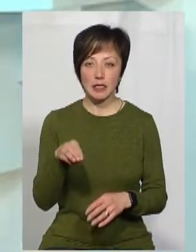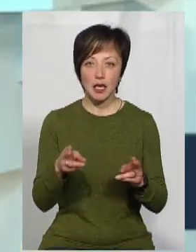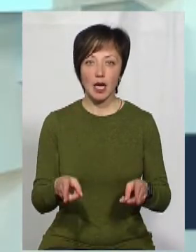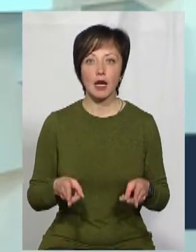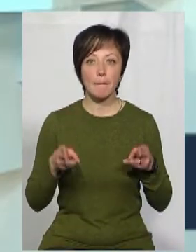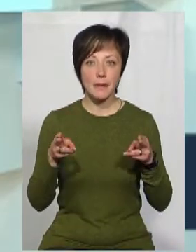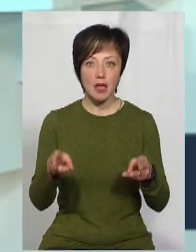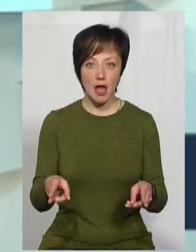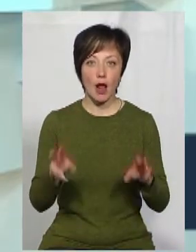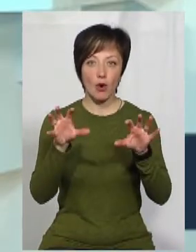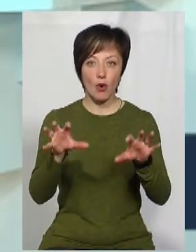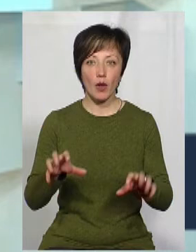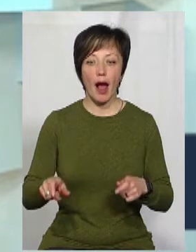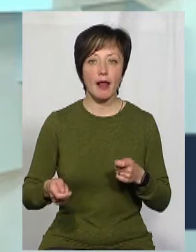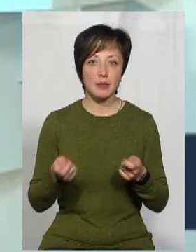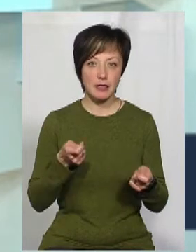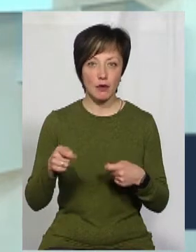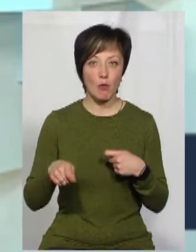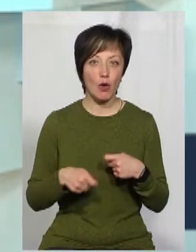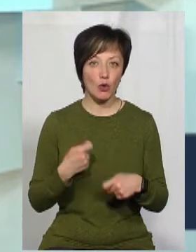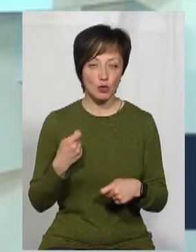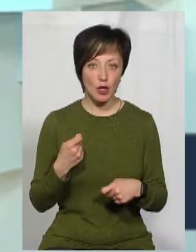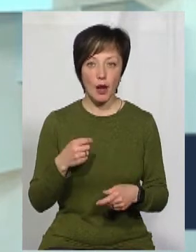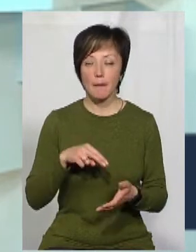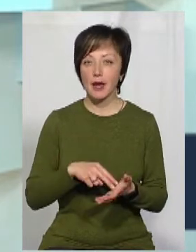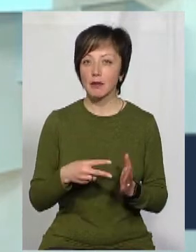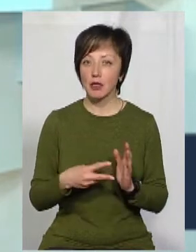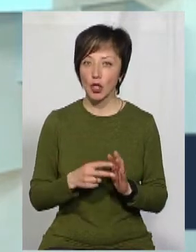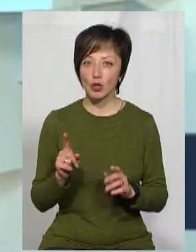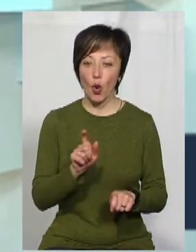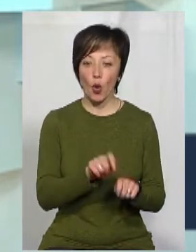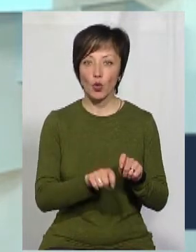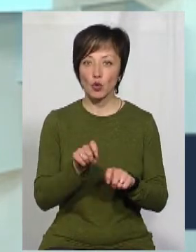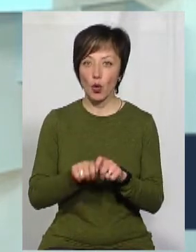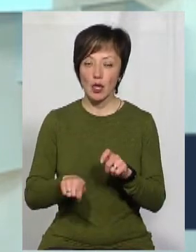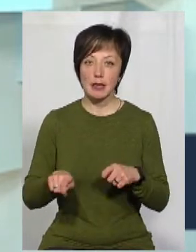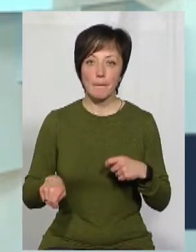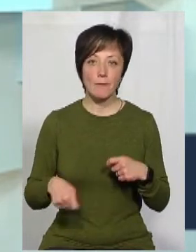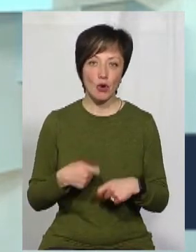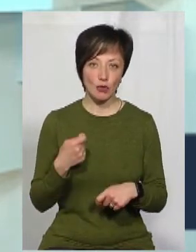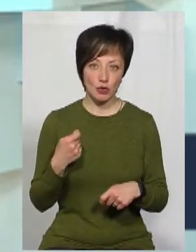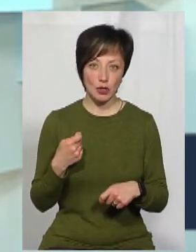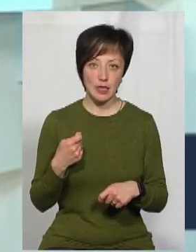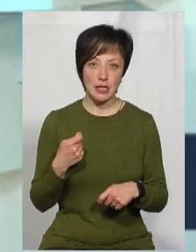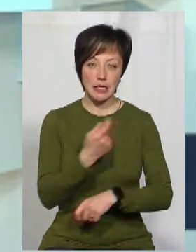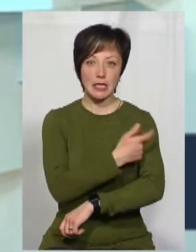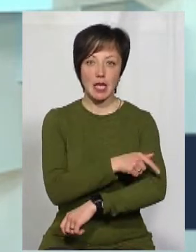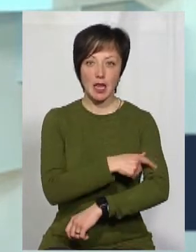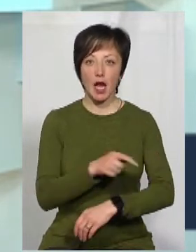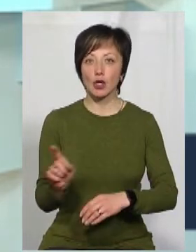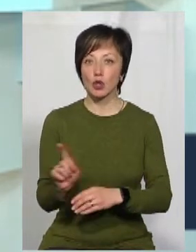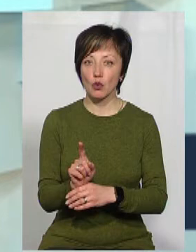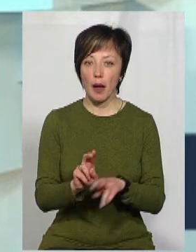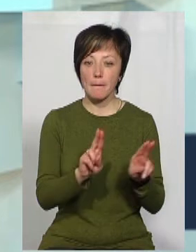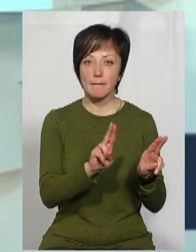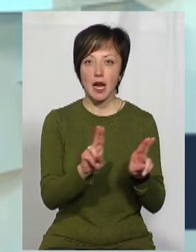про адміністративні правопорушення, 44.3, передбачає, що контроль за порушенням санітарних норм,